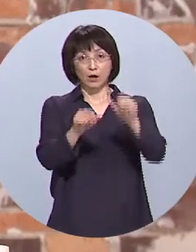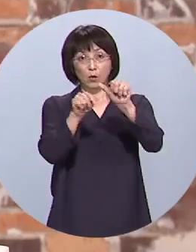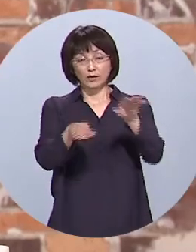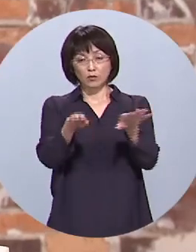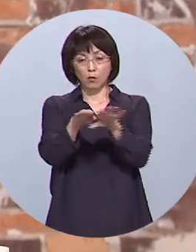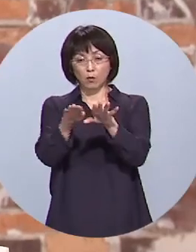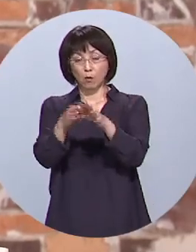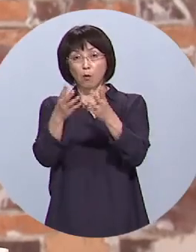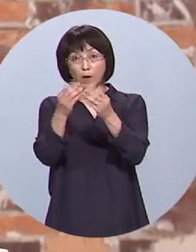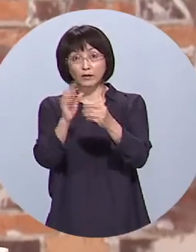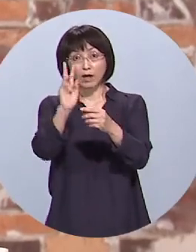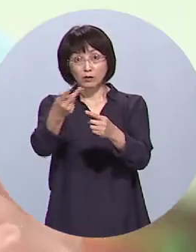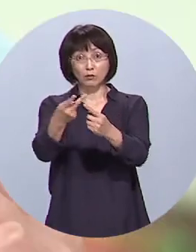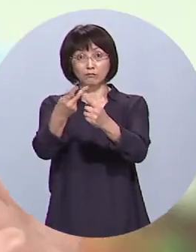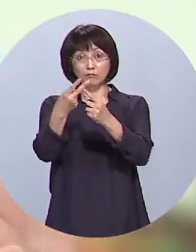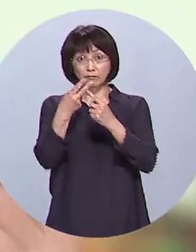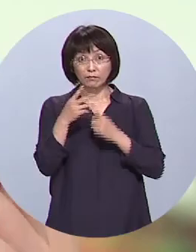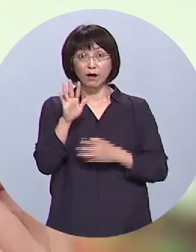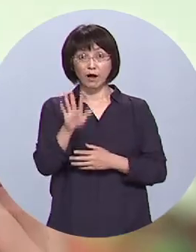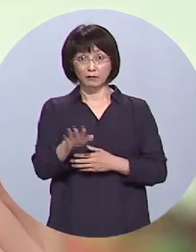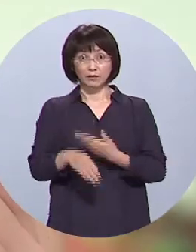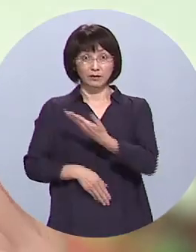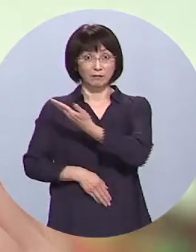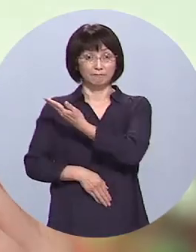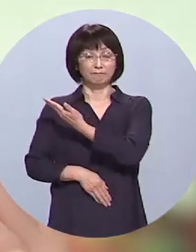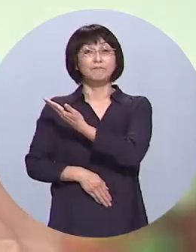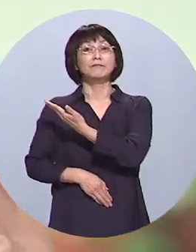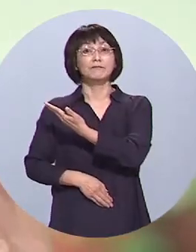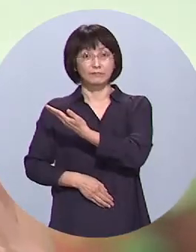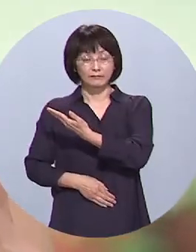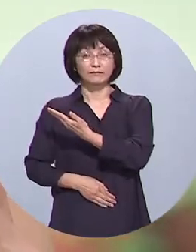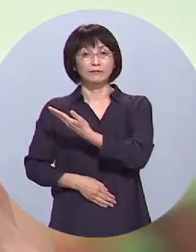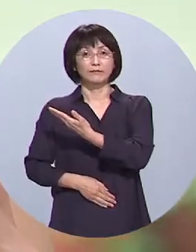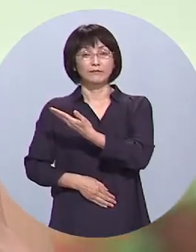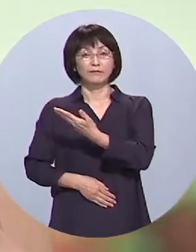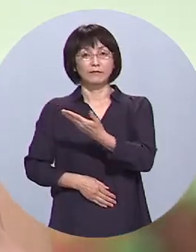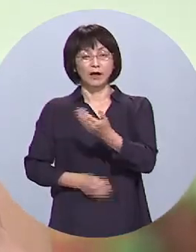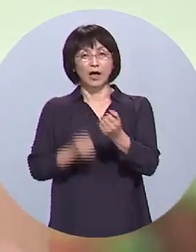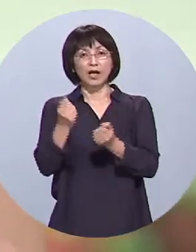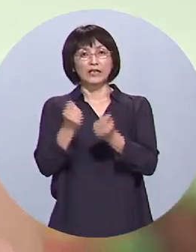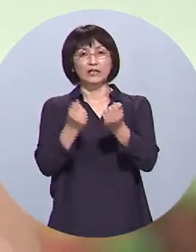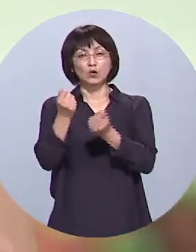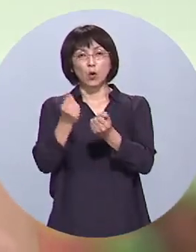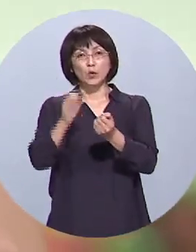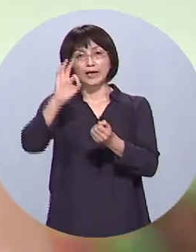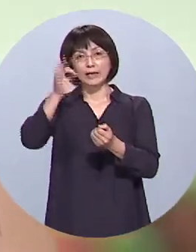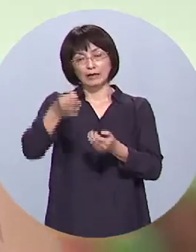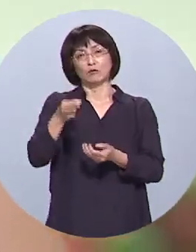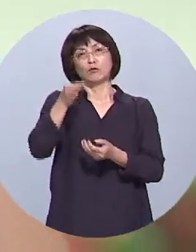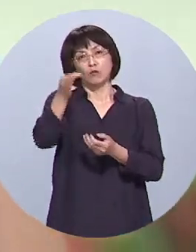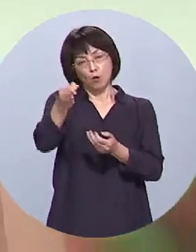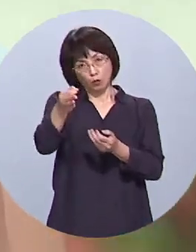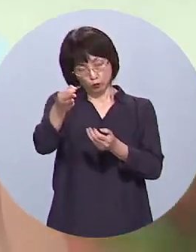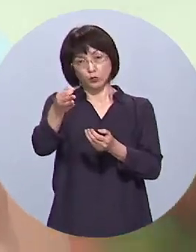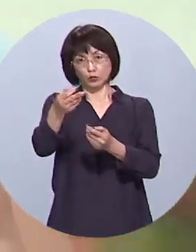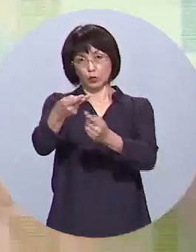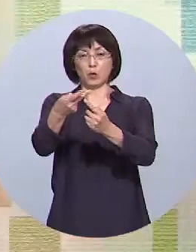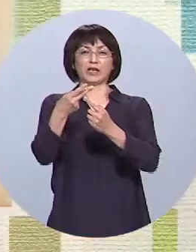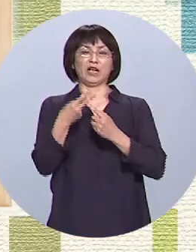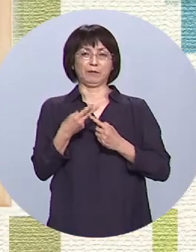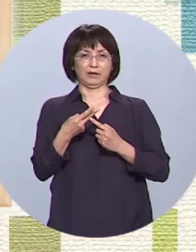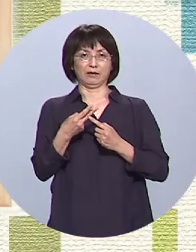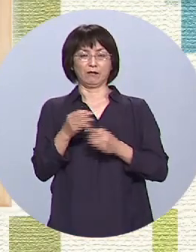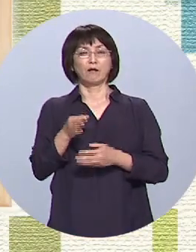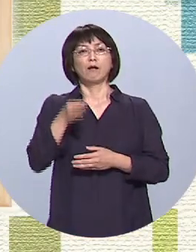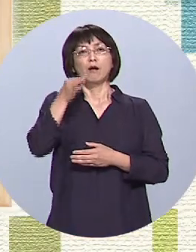けにこのような郵便物が届いていませんか。 はい、こちらは自動車納税通帳。 はい、はい、そうなんです。納期